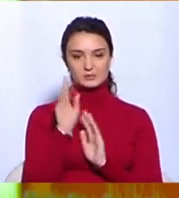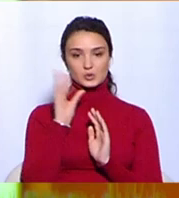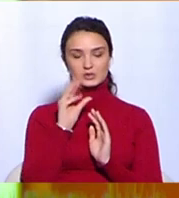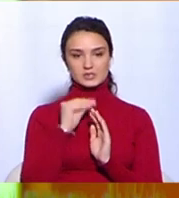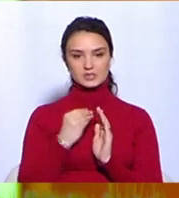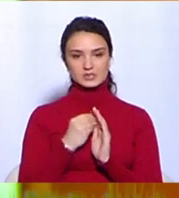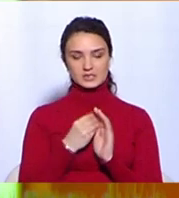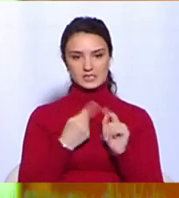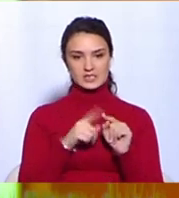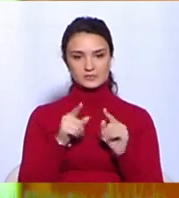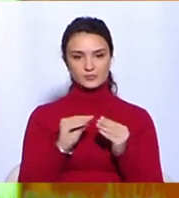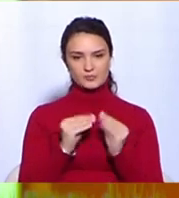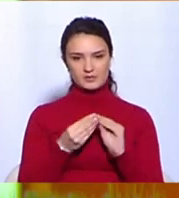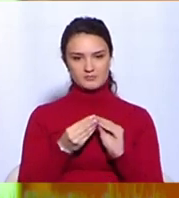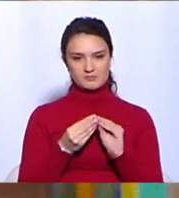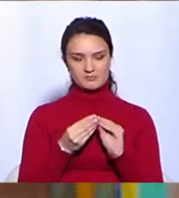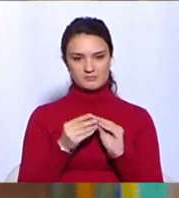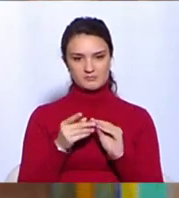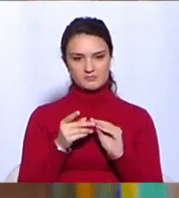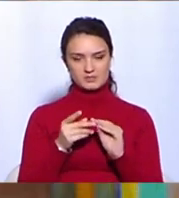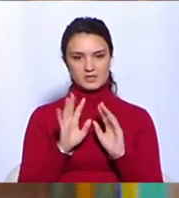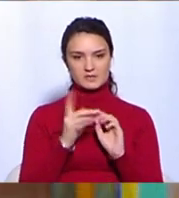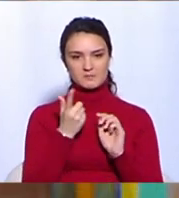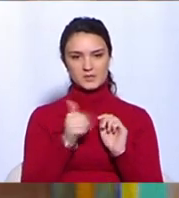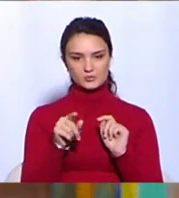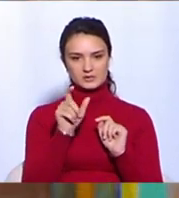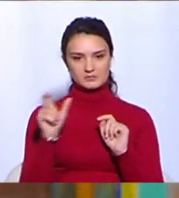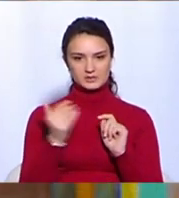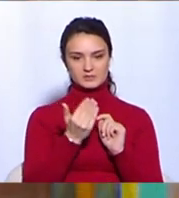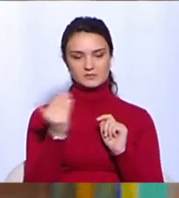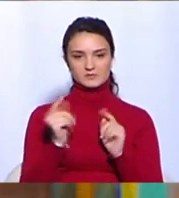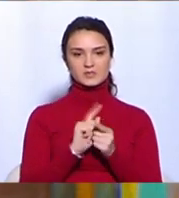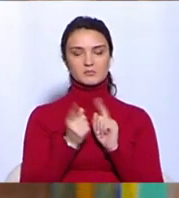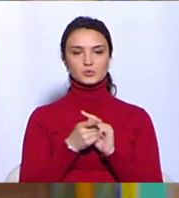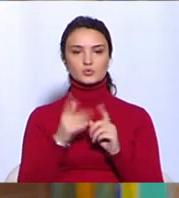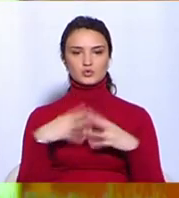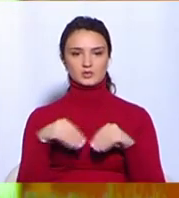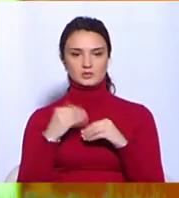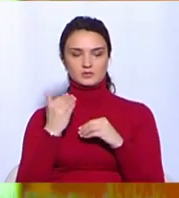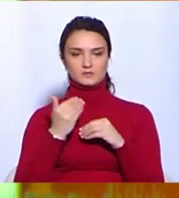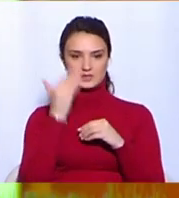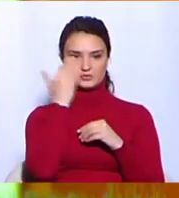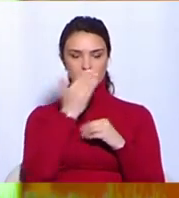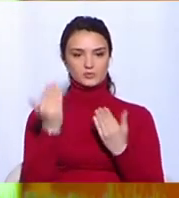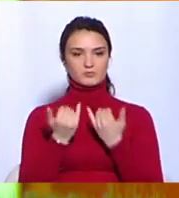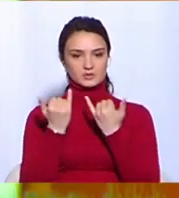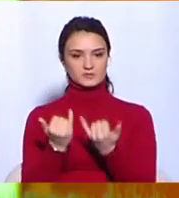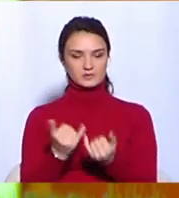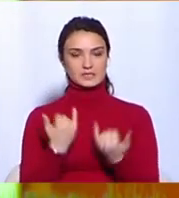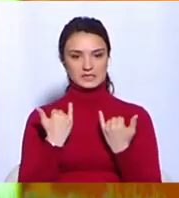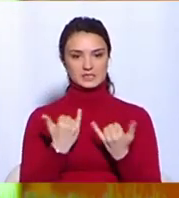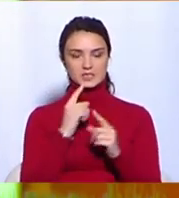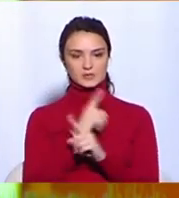როდესაც ეს პრობლემა ხდება ტვირთი არამარტო ამ ადამიანისთვის, არამედ ოჯახისთვის და მთლიანად საზოგადოებისათვის.